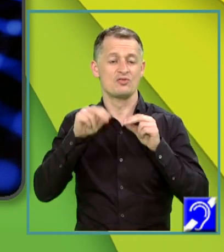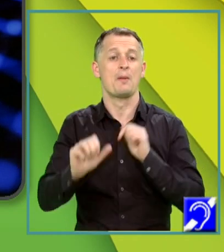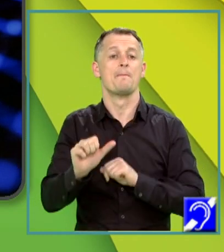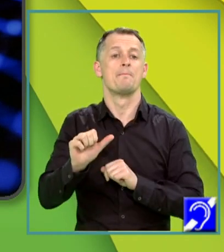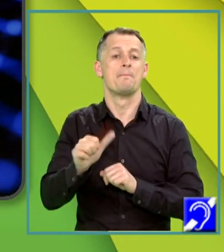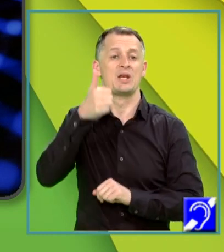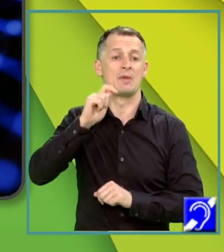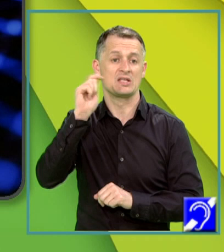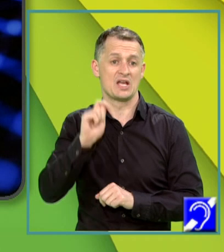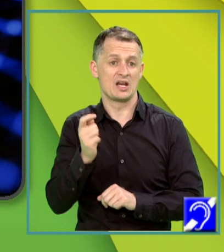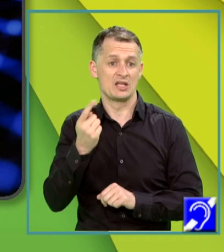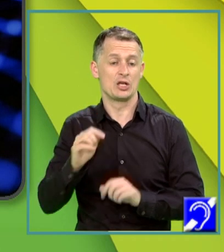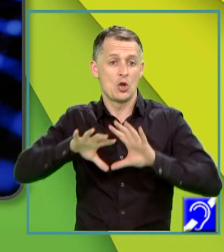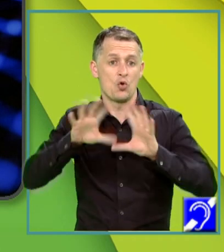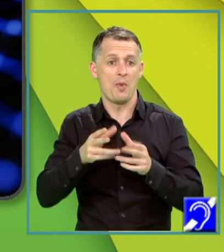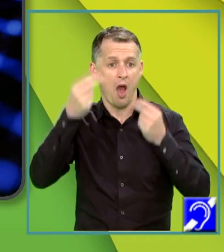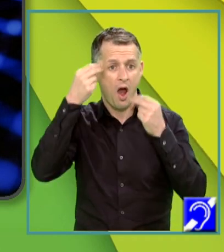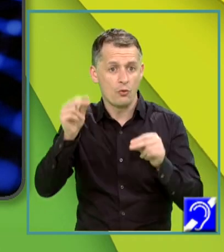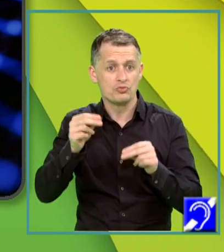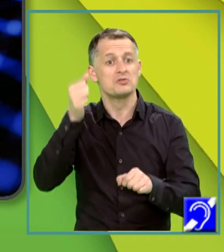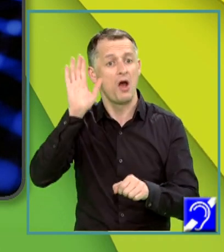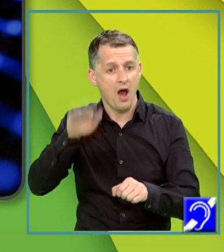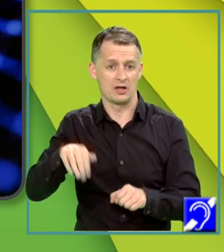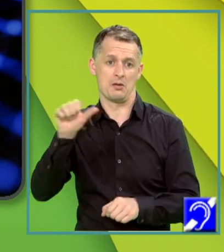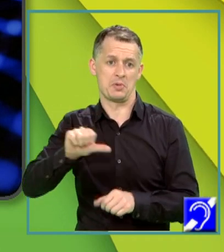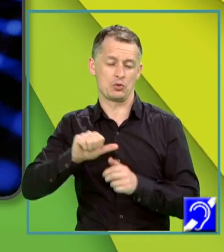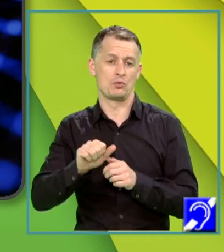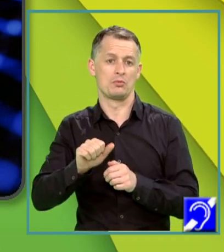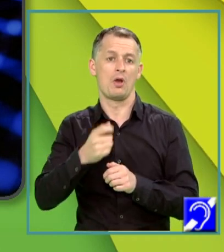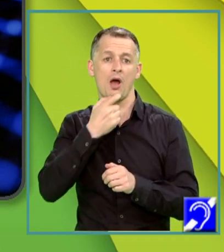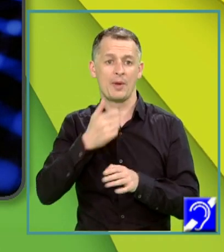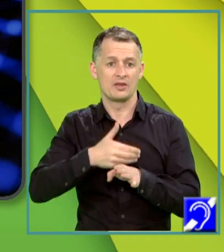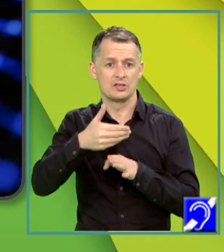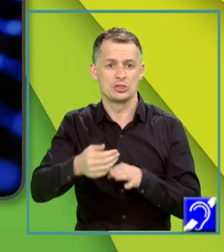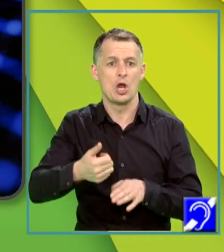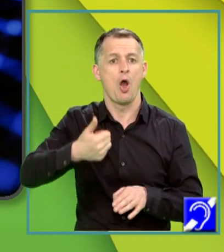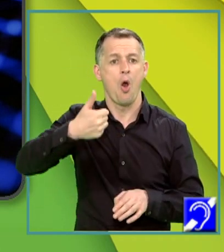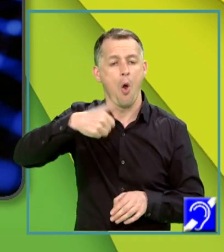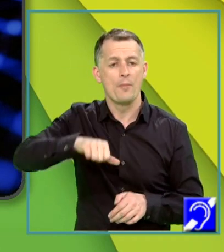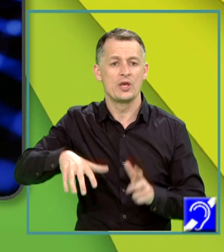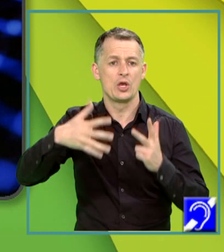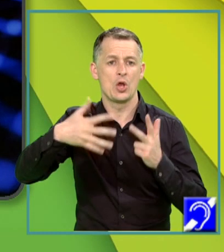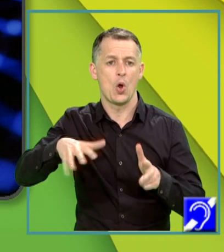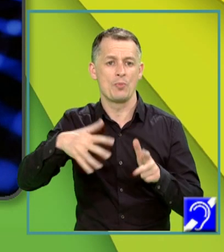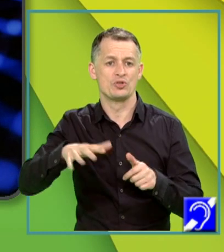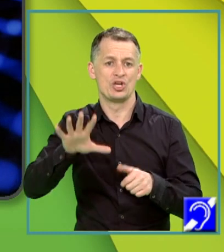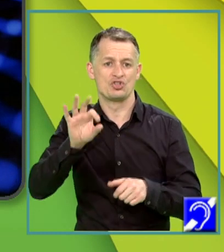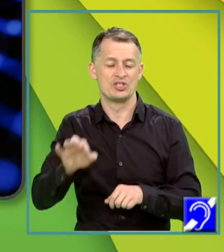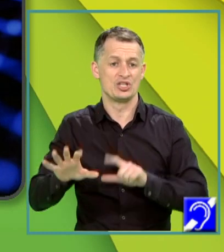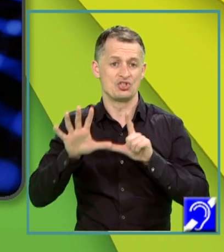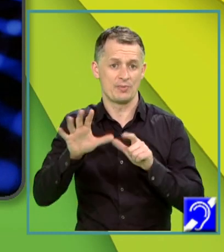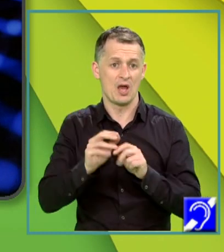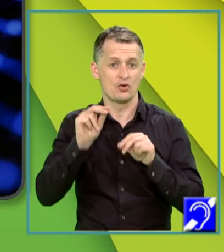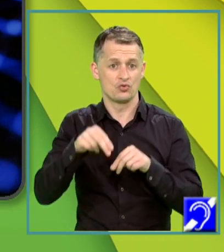care declară o producție de petrol un an mai târziu în sute cincizeci și șapte Romania devine prima țară